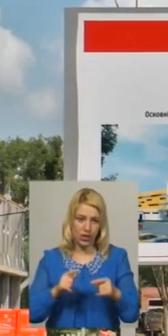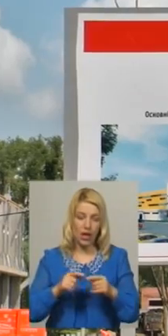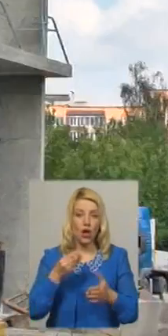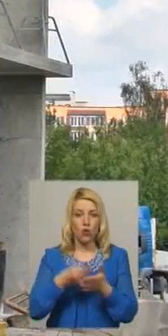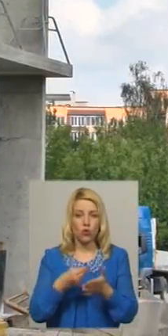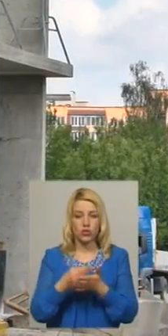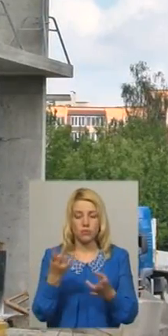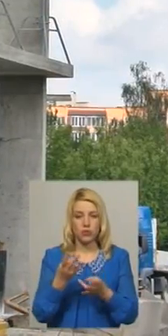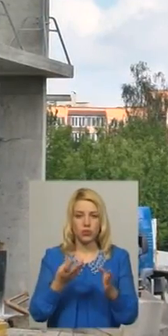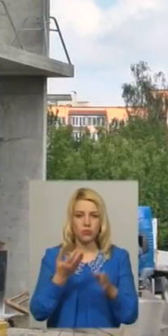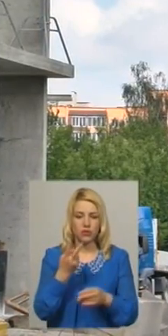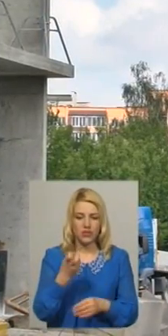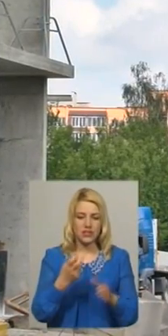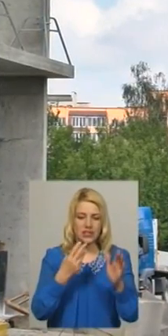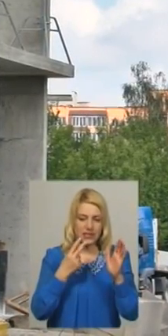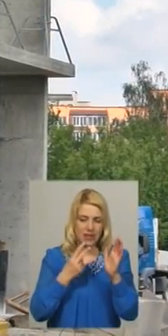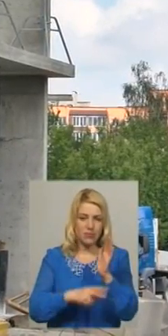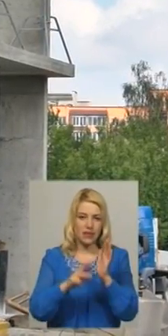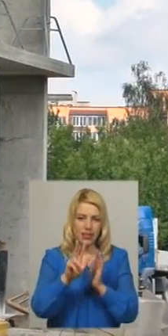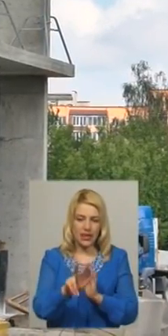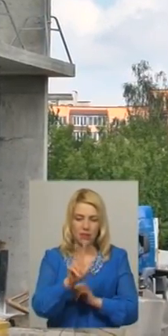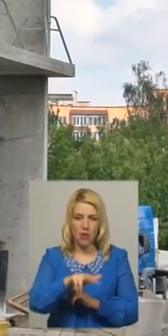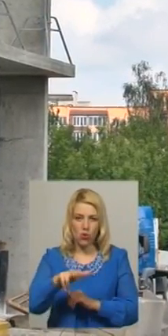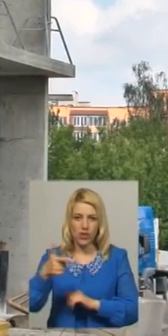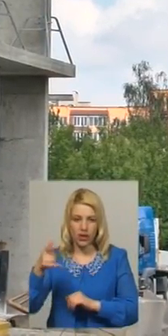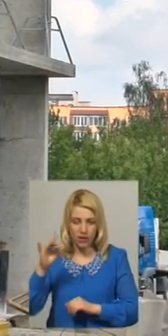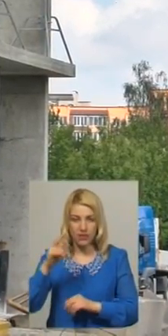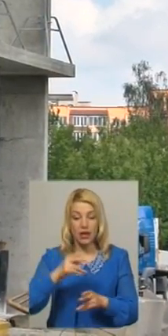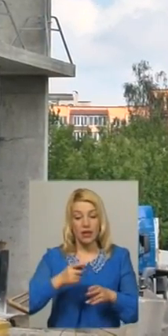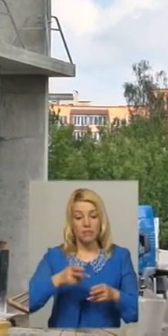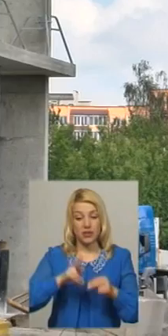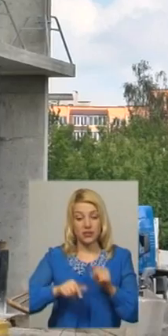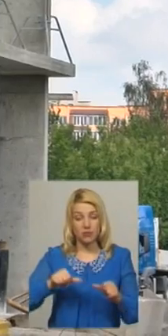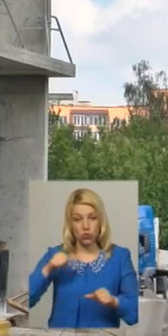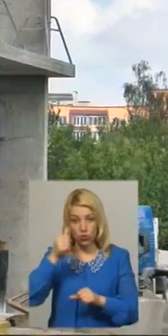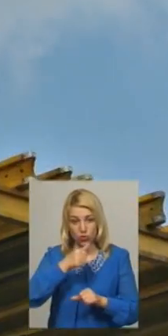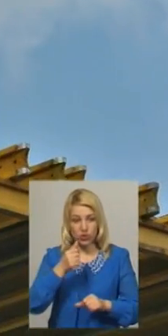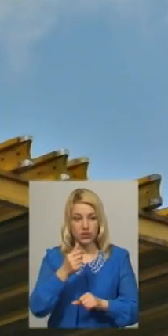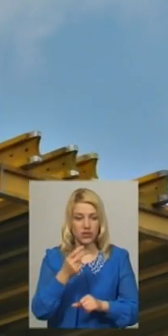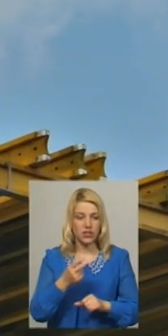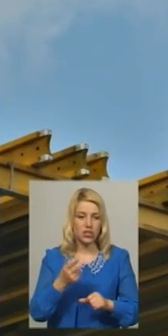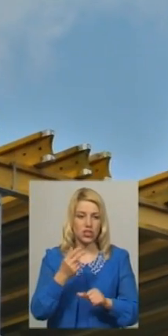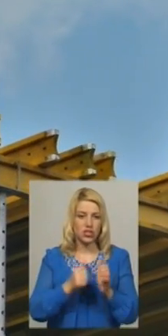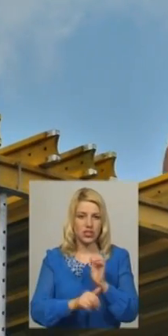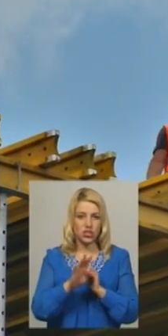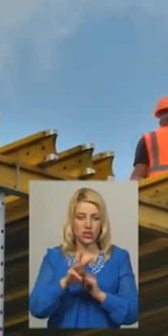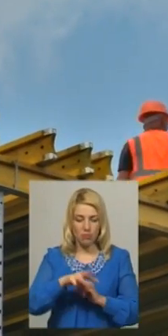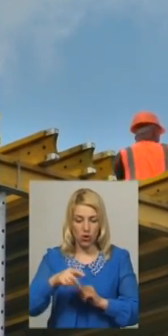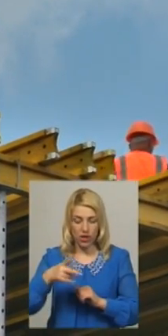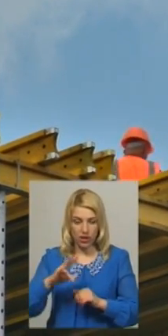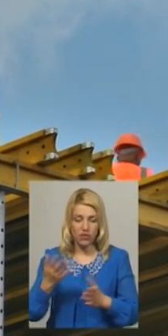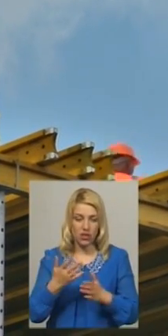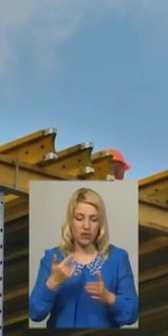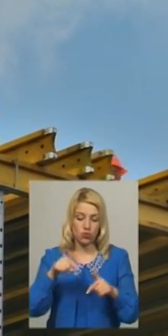становить 283 мільйони гривень. Наприкінці минулого року держава виділила 54 мільйони гривень, які цього року освоїли, каже